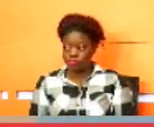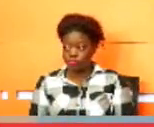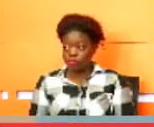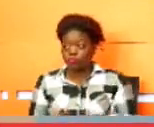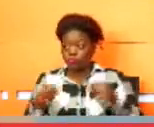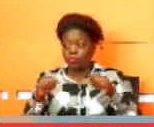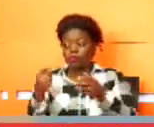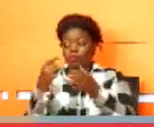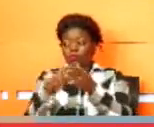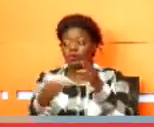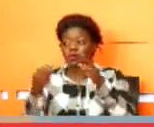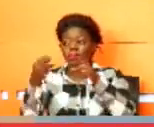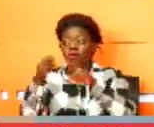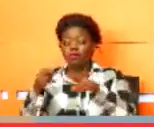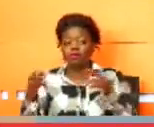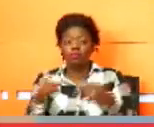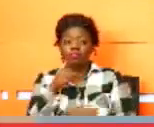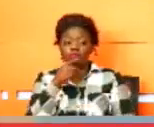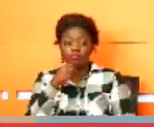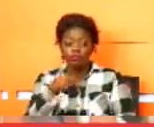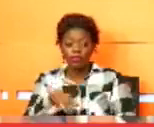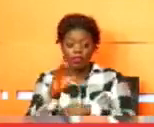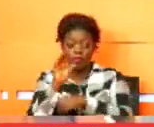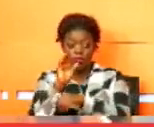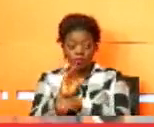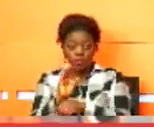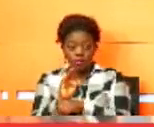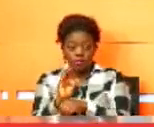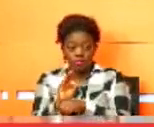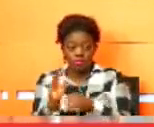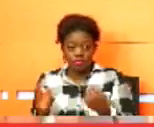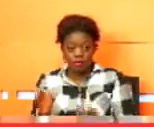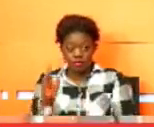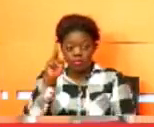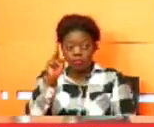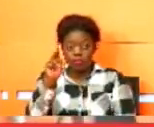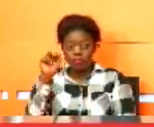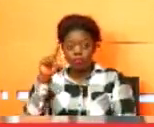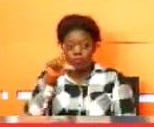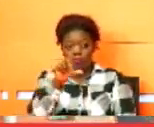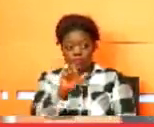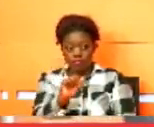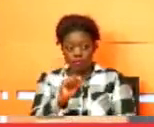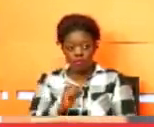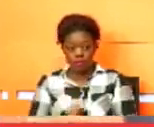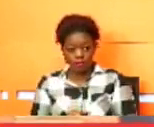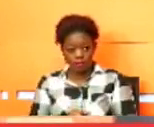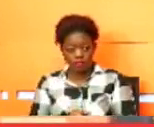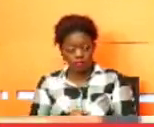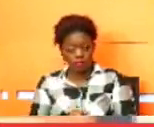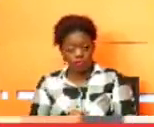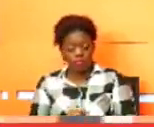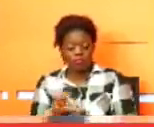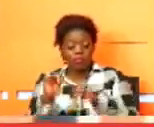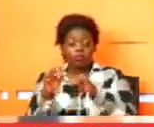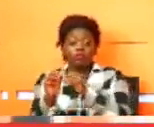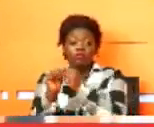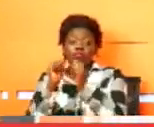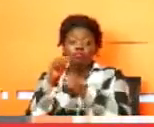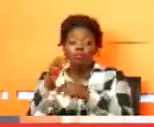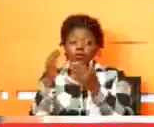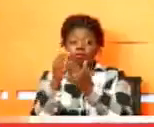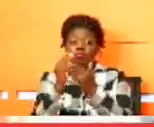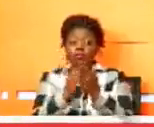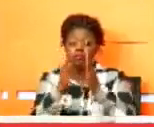ekyamukadde waffe taata we chaachi Pastor Tom Kula mutawana nnyo tye tuwadde naye kubanga ku